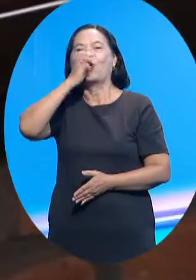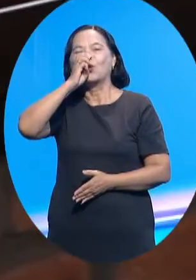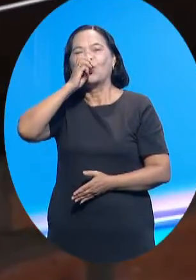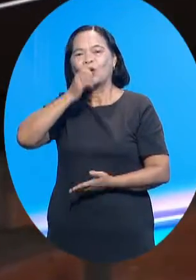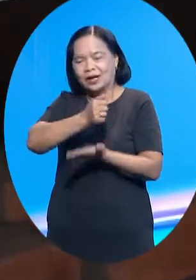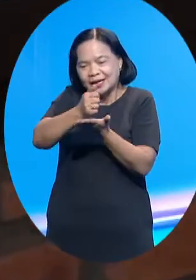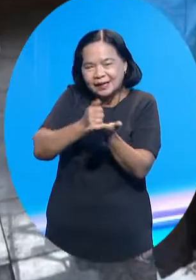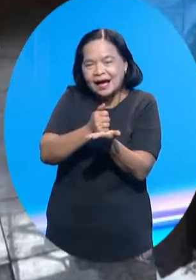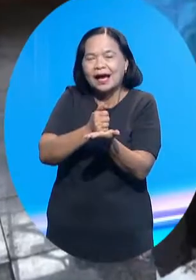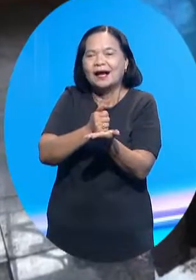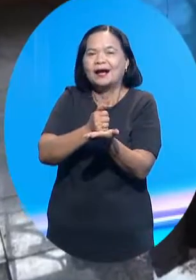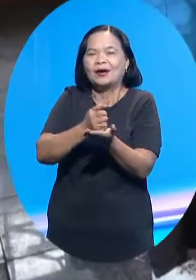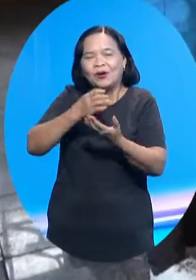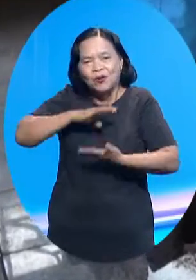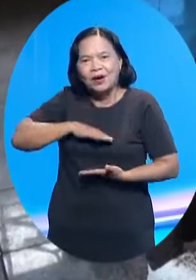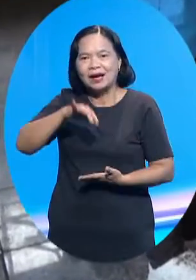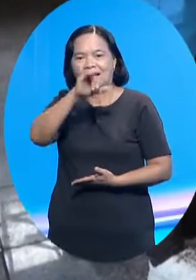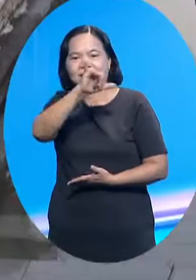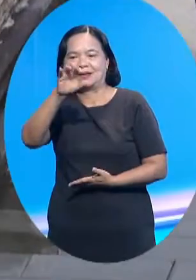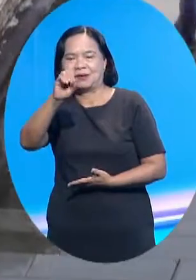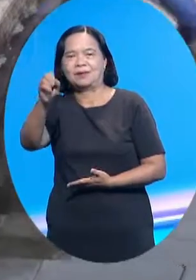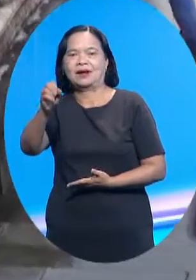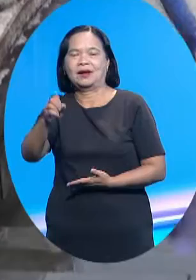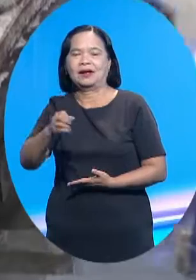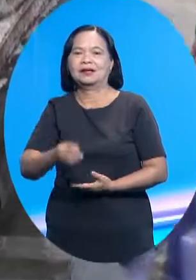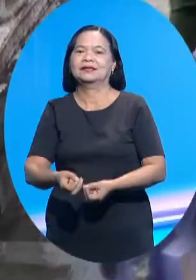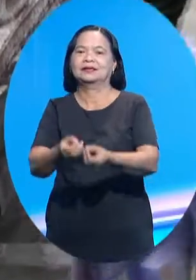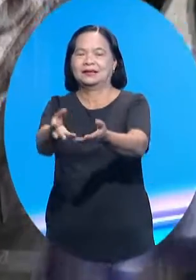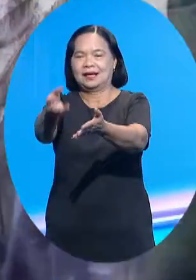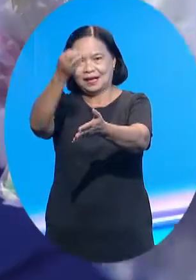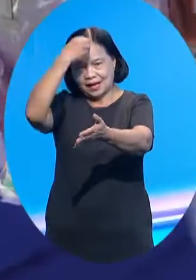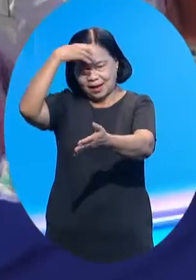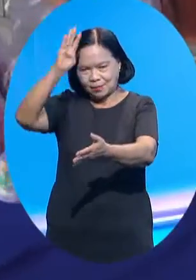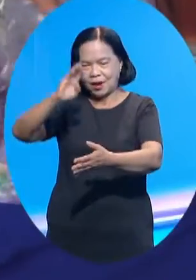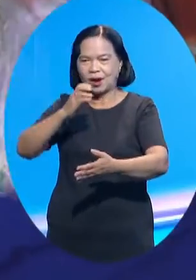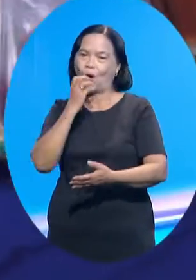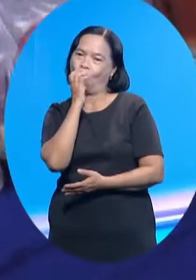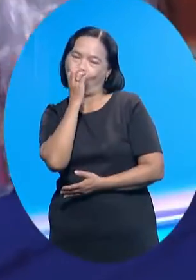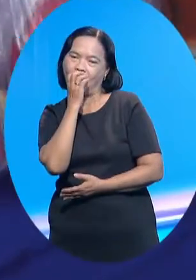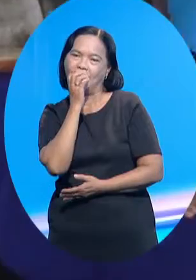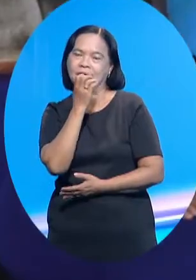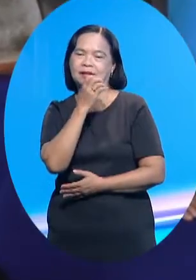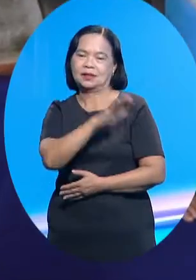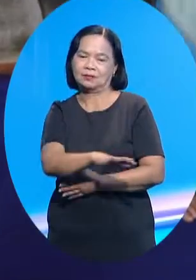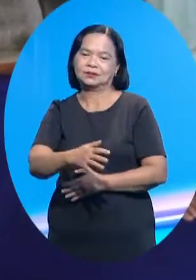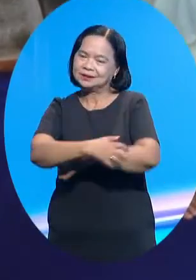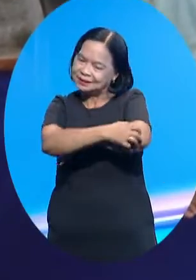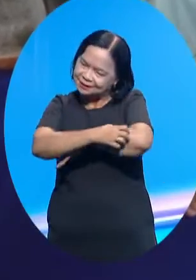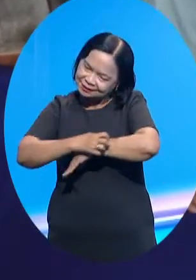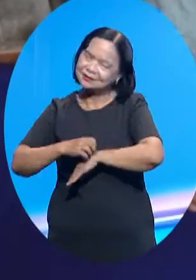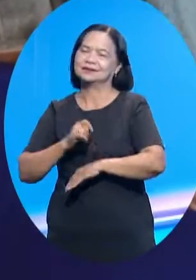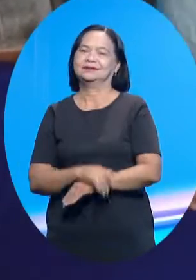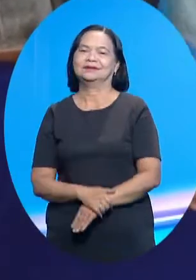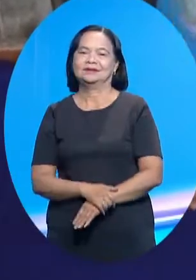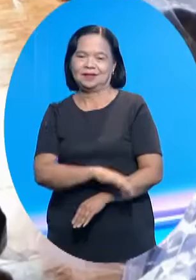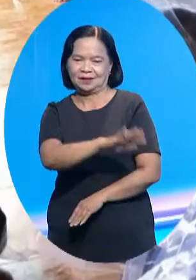603 người dân nghèo có hoàn cảnh khó khăn và tặng học bổng dụng cụ học tập Quà bánh cho các em học sinh nghèo hiếu học ngoài ra